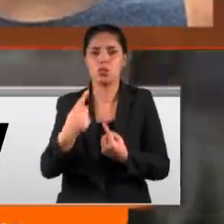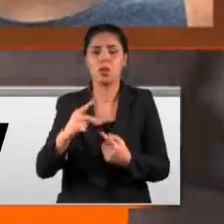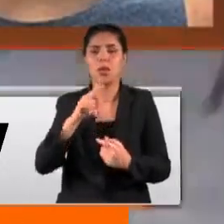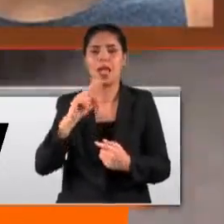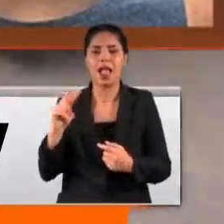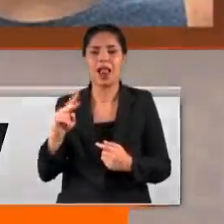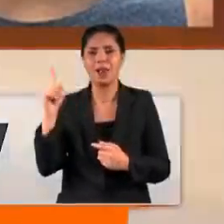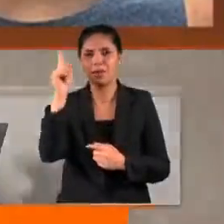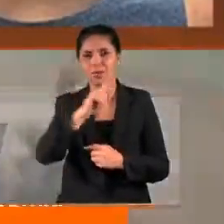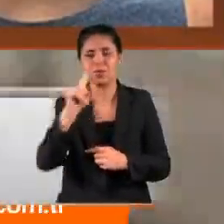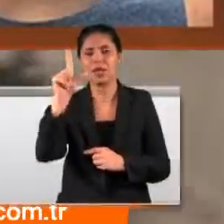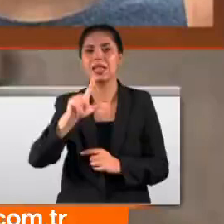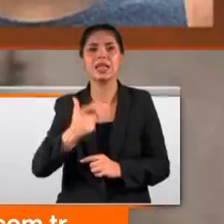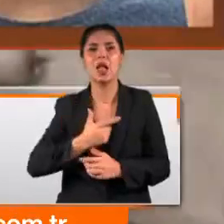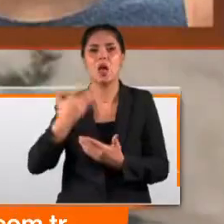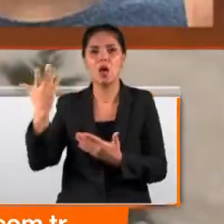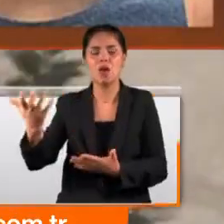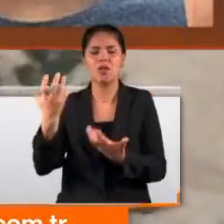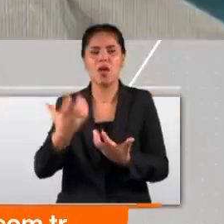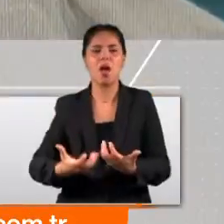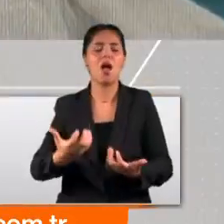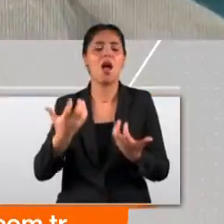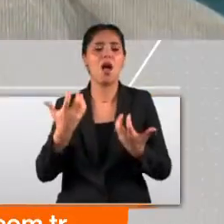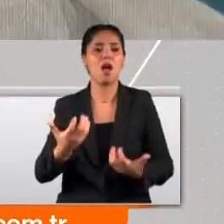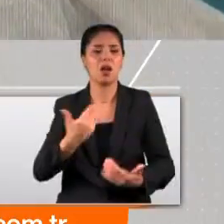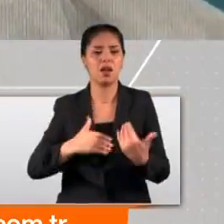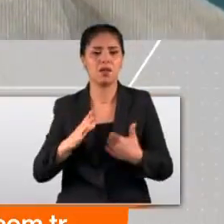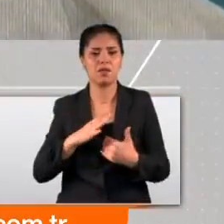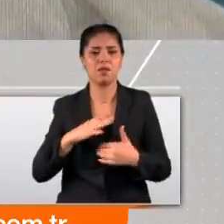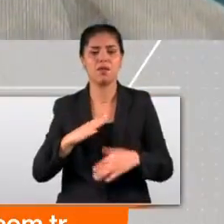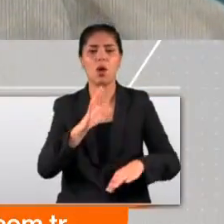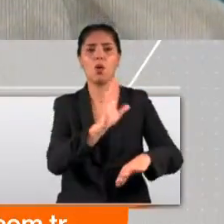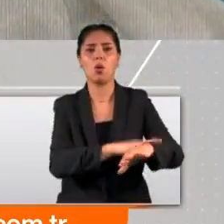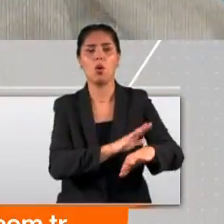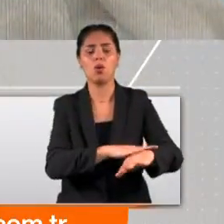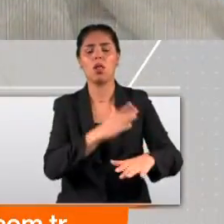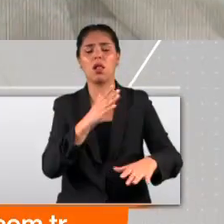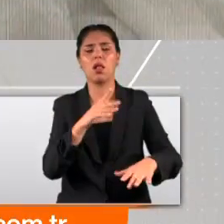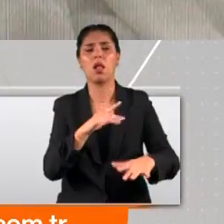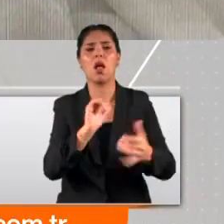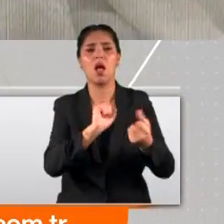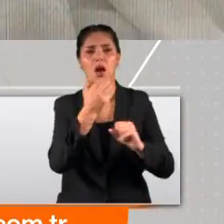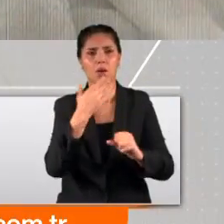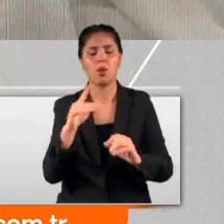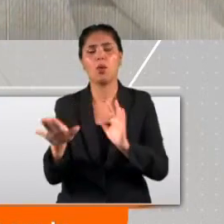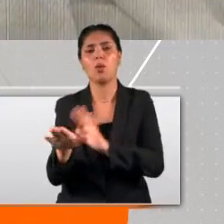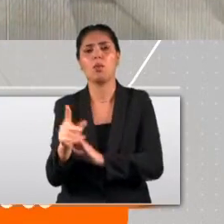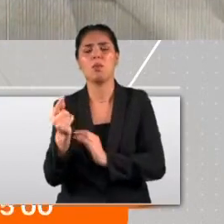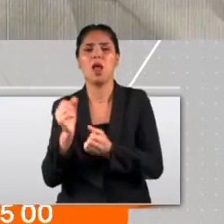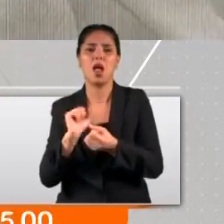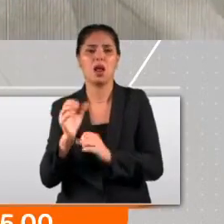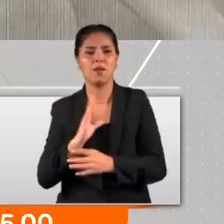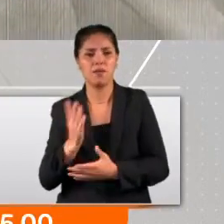Elektrik akımına kapılan lise öğrencisi ağır yaralandı. Sol kolunu kıpırdatamıyor zaten şu an ama sağ koluyla bir tık daha